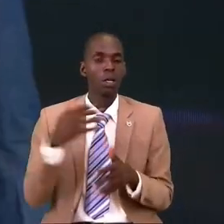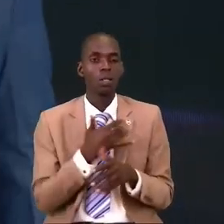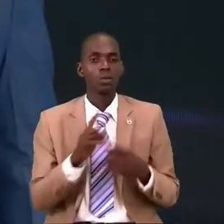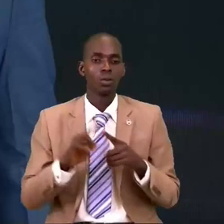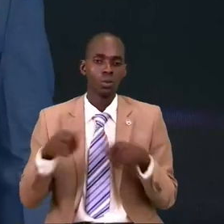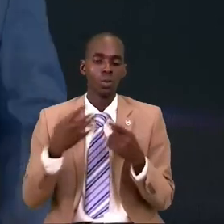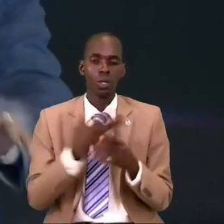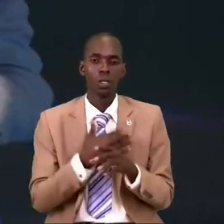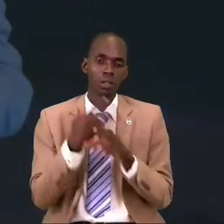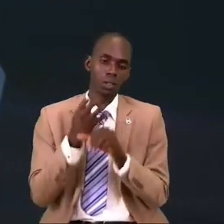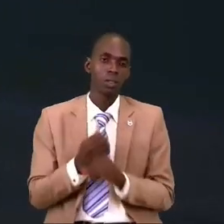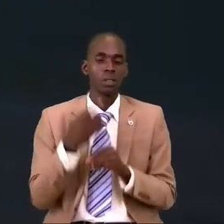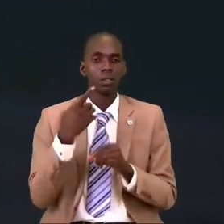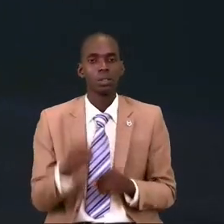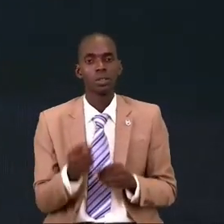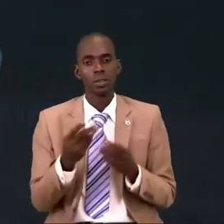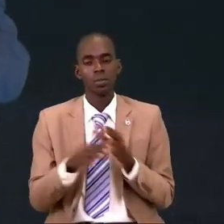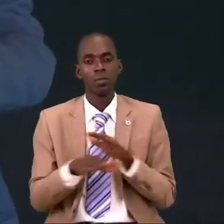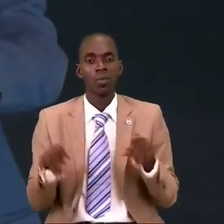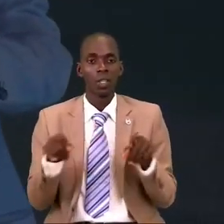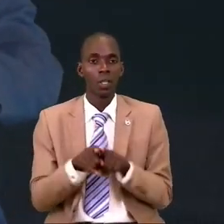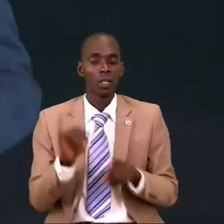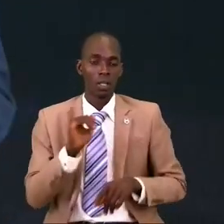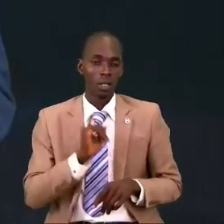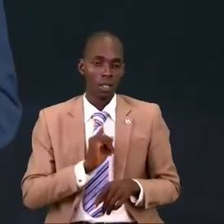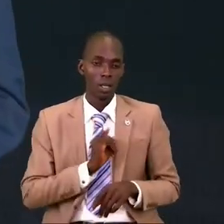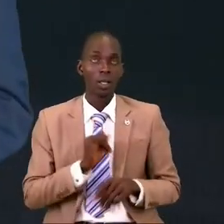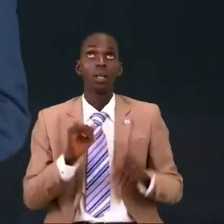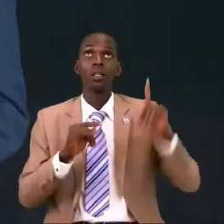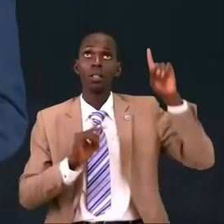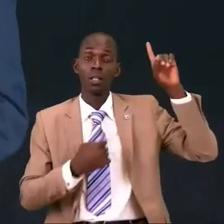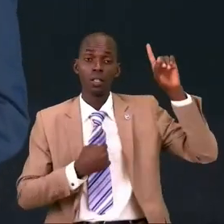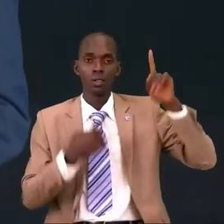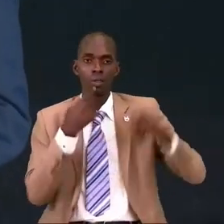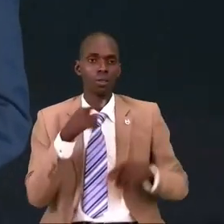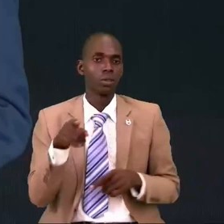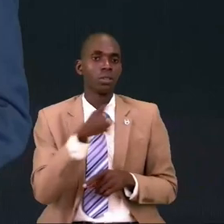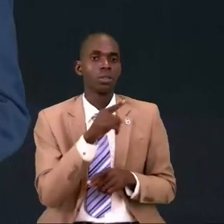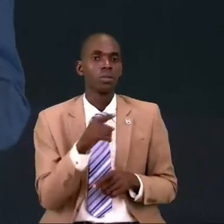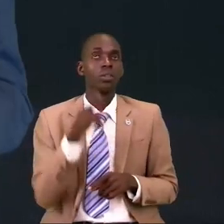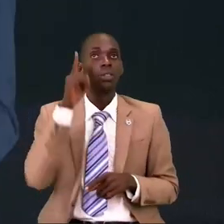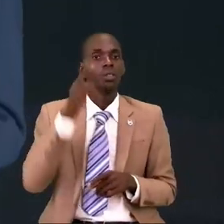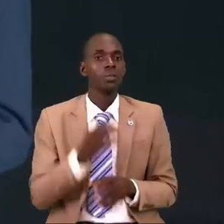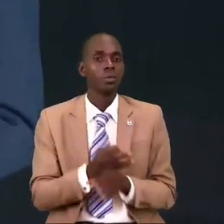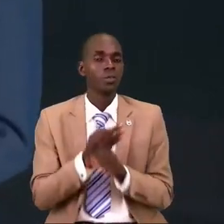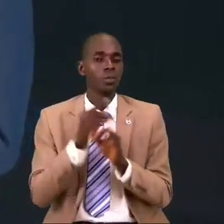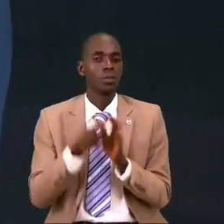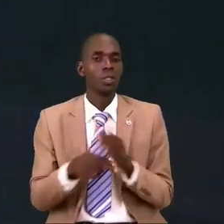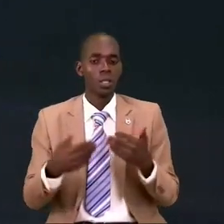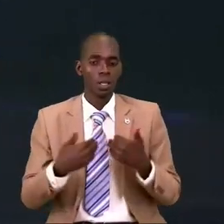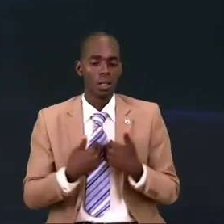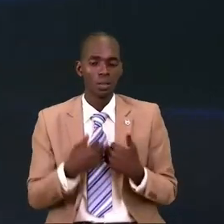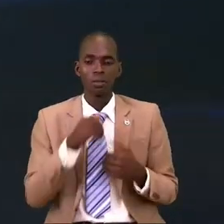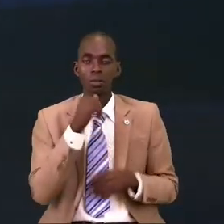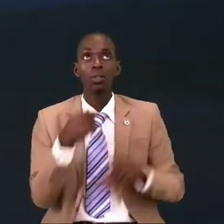Comme je leur ai dit, sa fidélité, ne t'ai-je pas donné cet ordre? Fortifie-toi et prends courage.